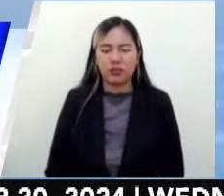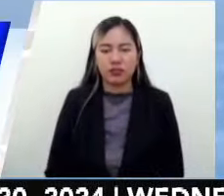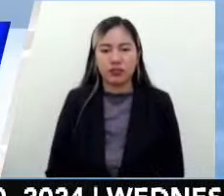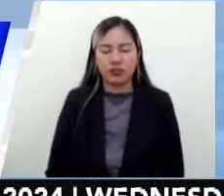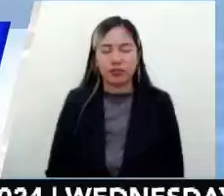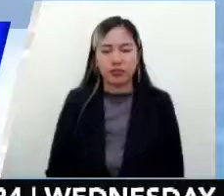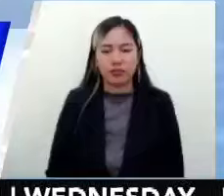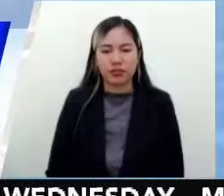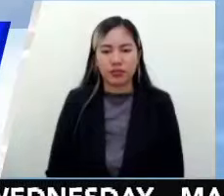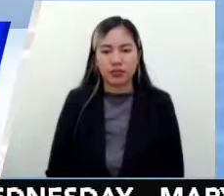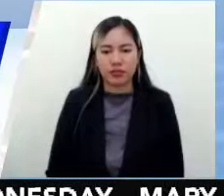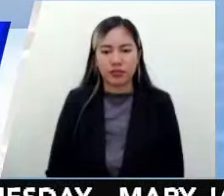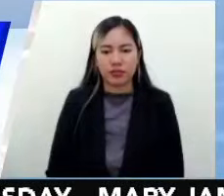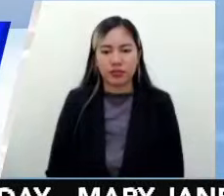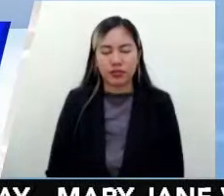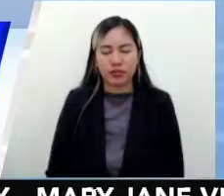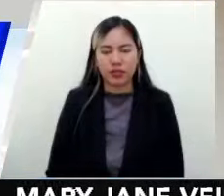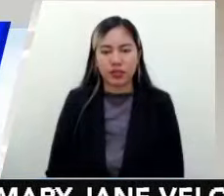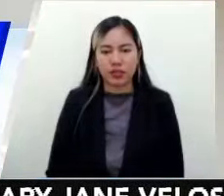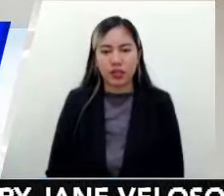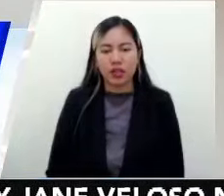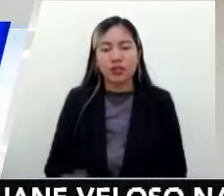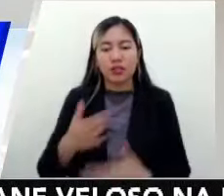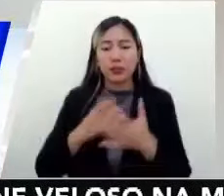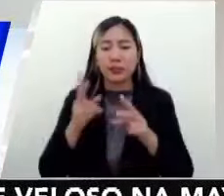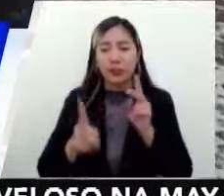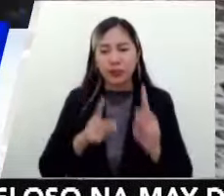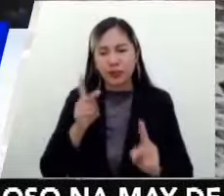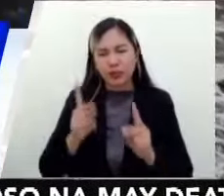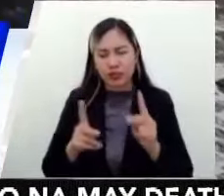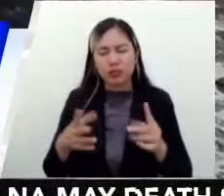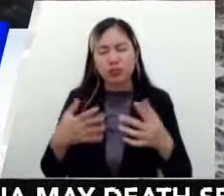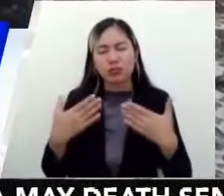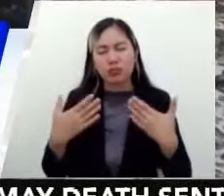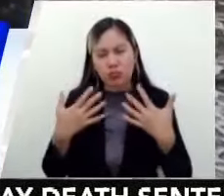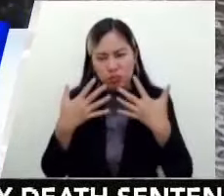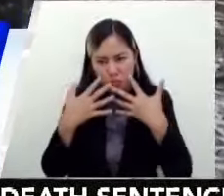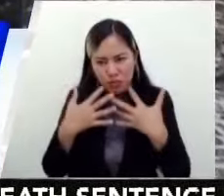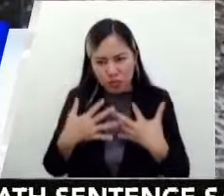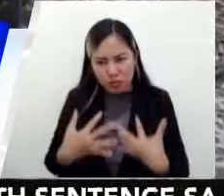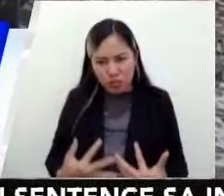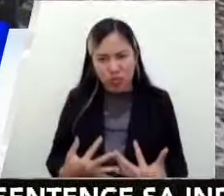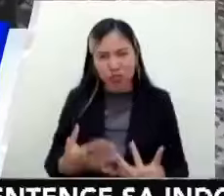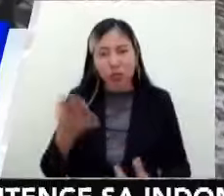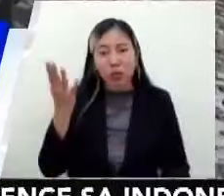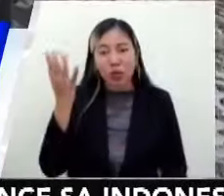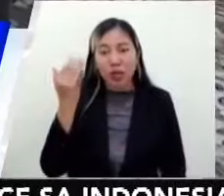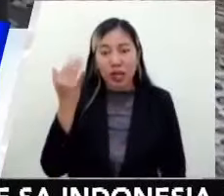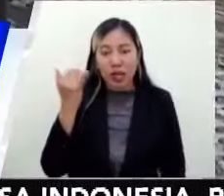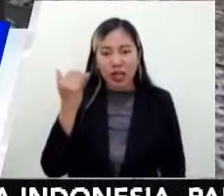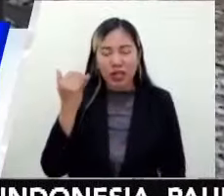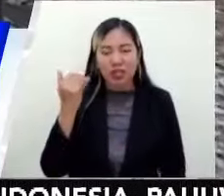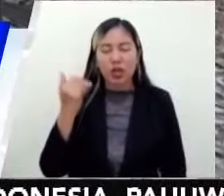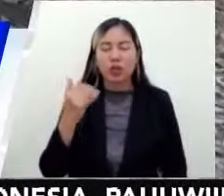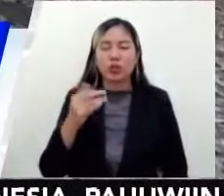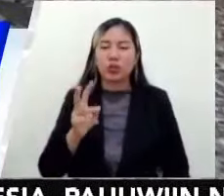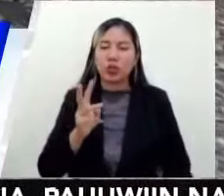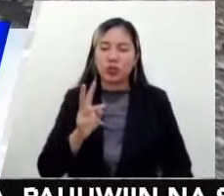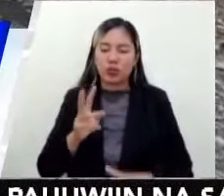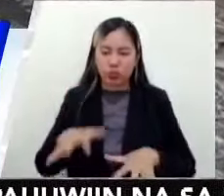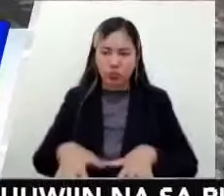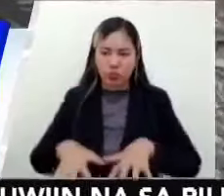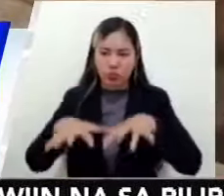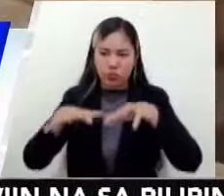Laking panlulumo naman ng ilang residente sa Bagabag, Nueva Vizcaya matapos tangayin ng tubig at mamatay ang ilan nilang alagang